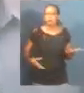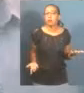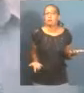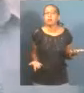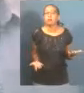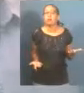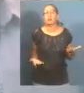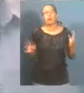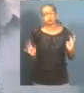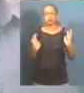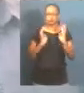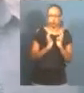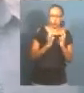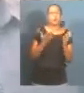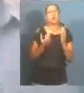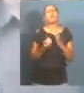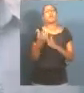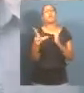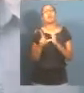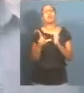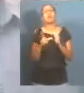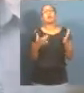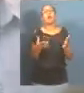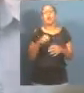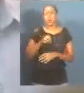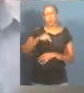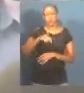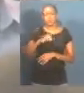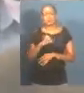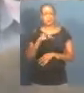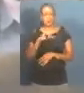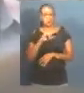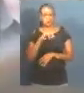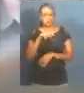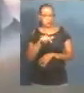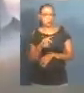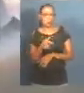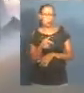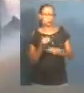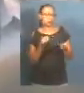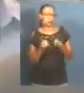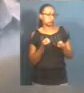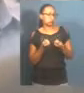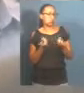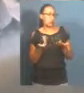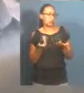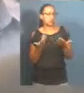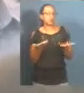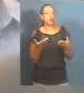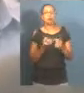regroupés, et puis maintenant il y a une loi qui est sortie, les EPCI, à la lumière de cette loi, fait un syndicat